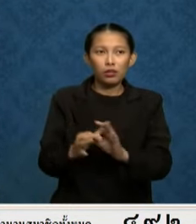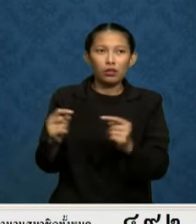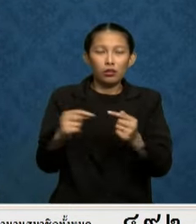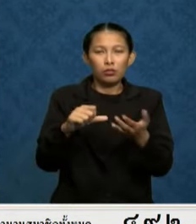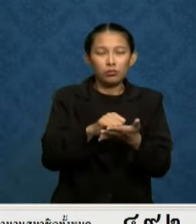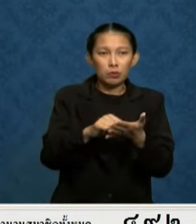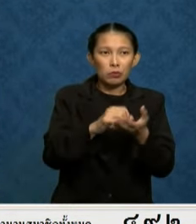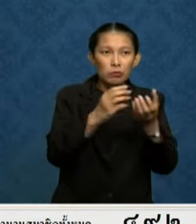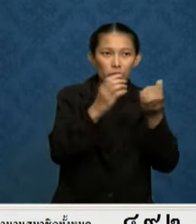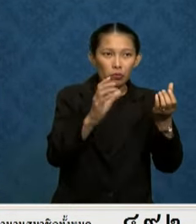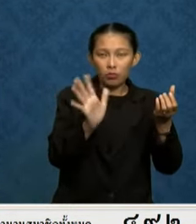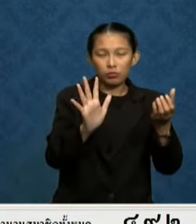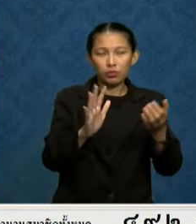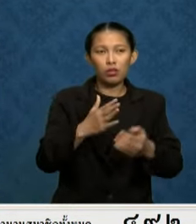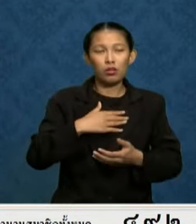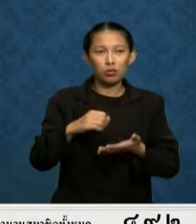ก like